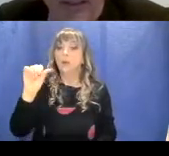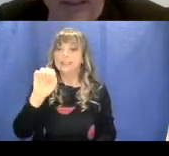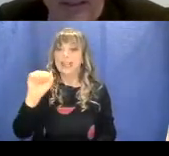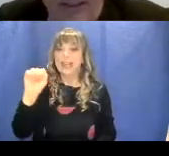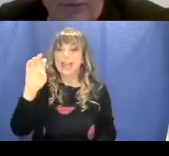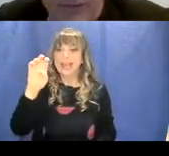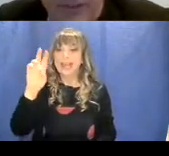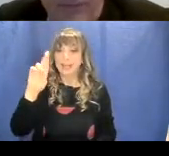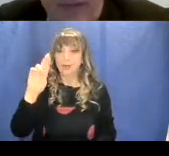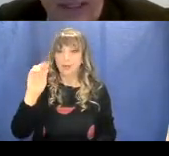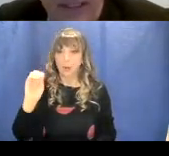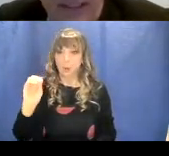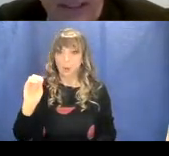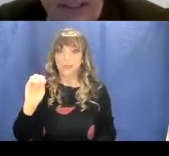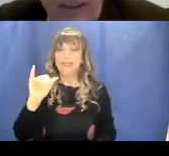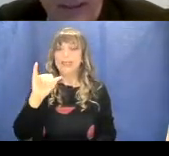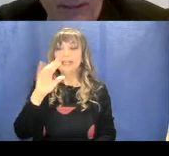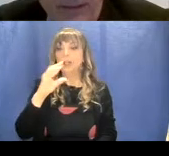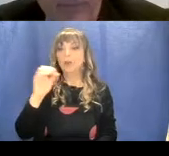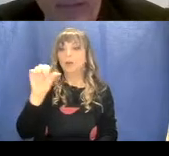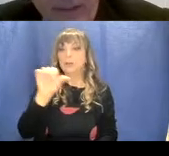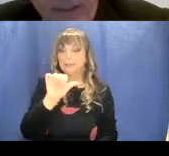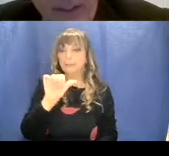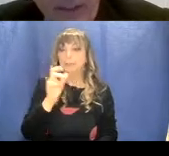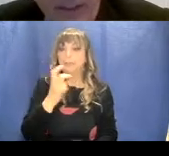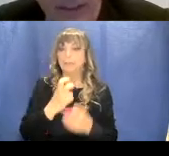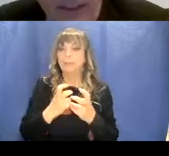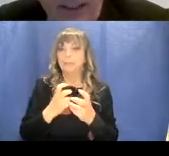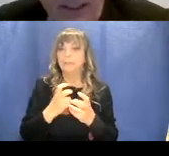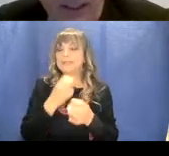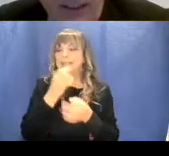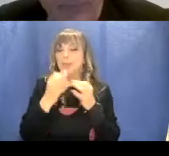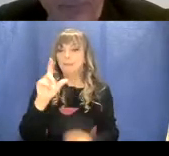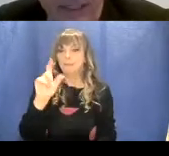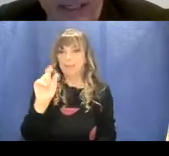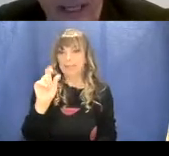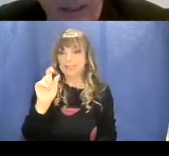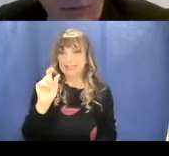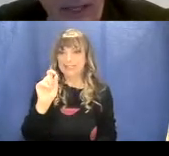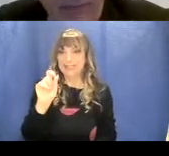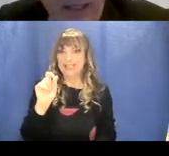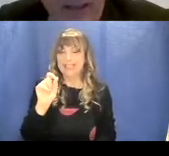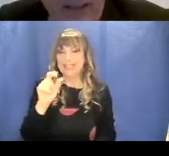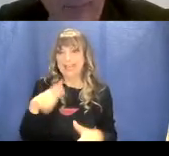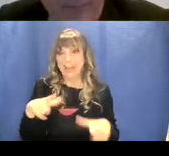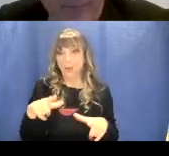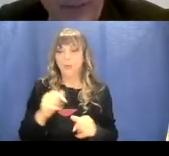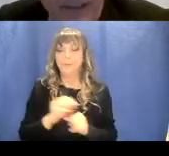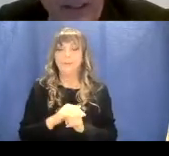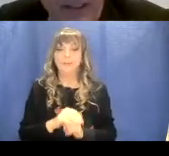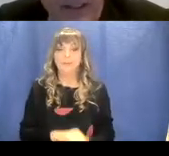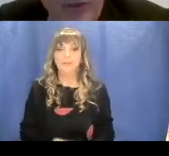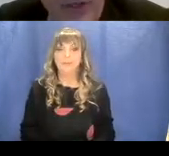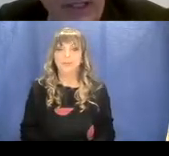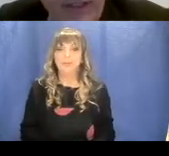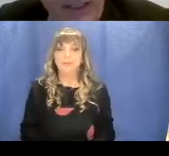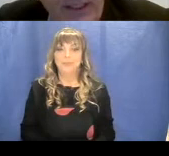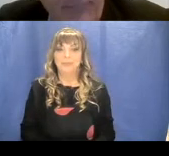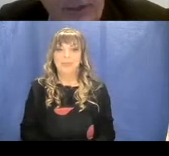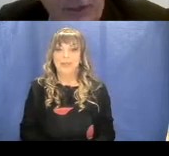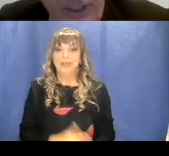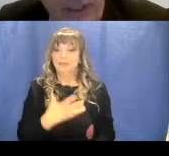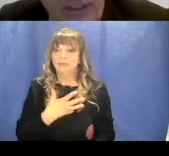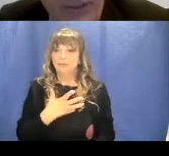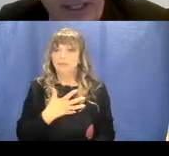icos viene dalle 20 greco è infatti già 20